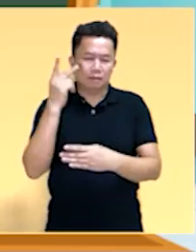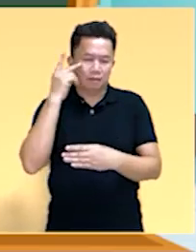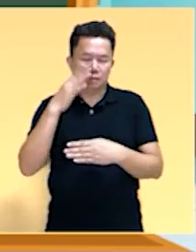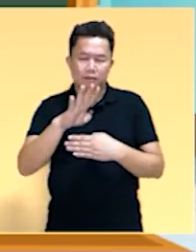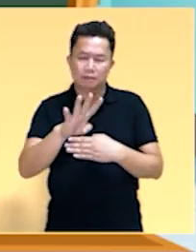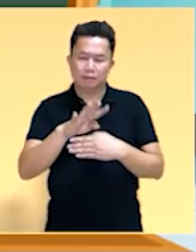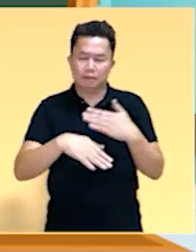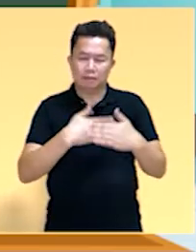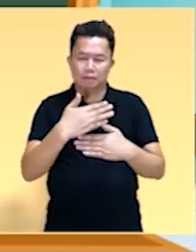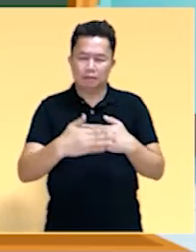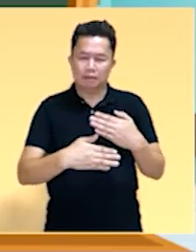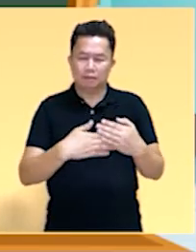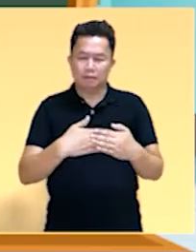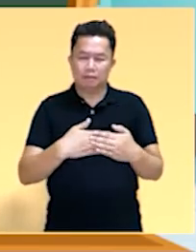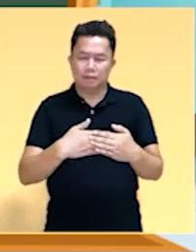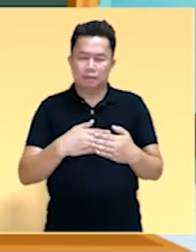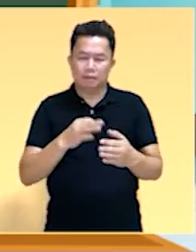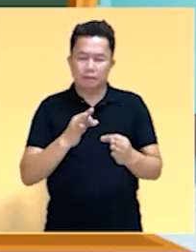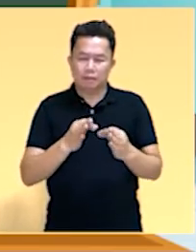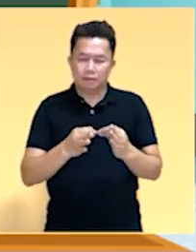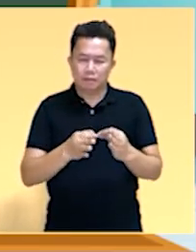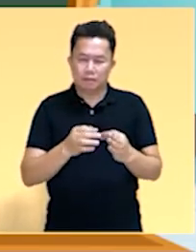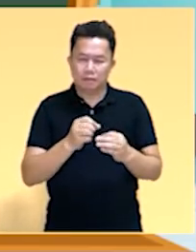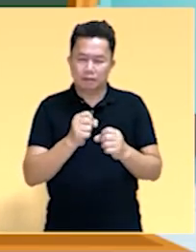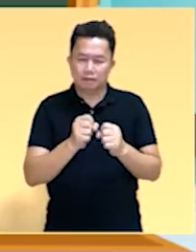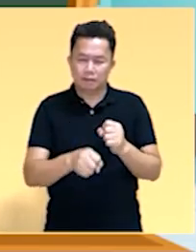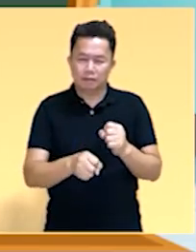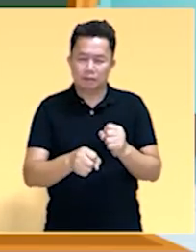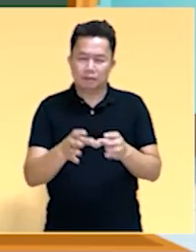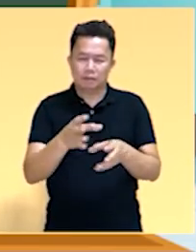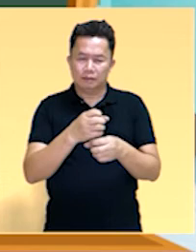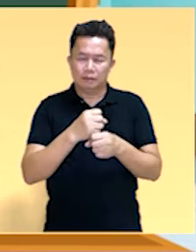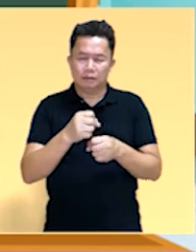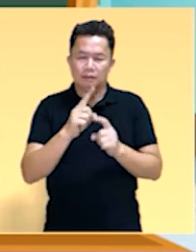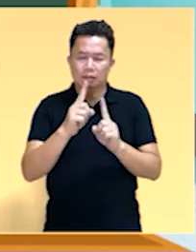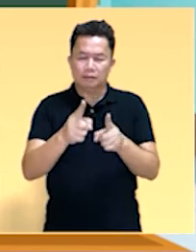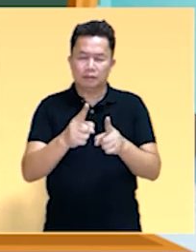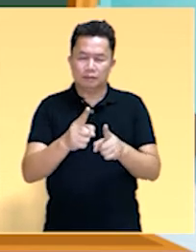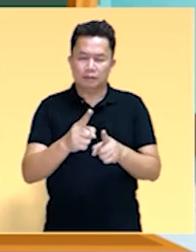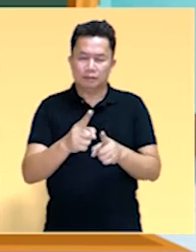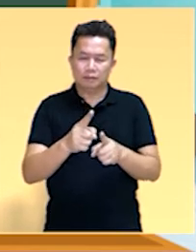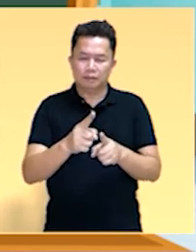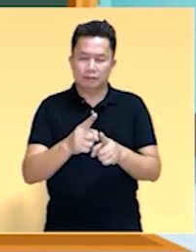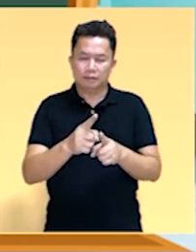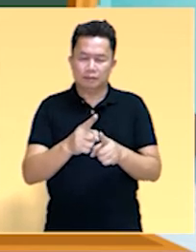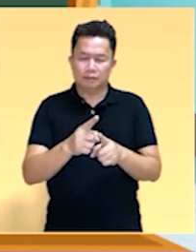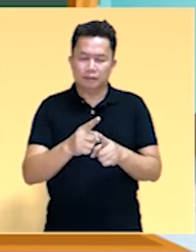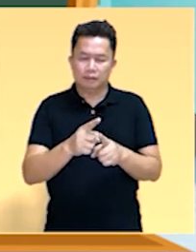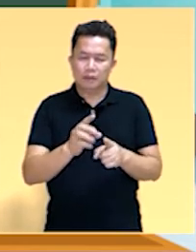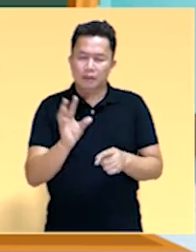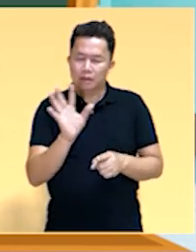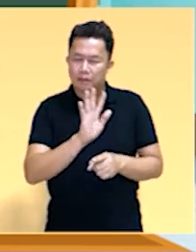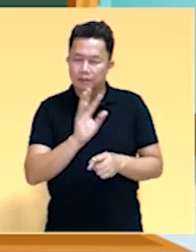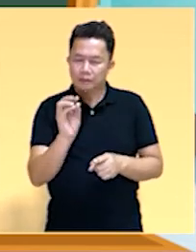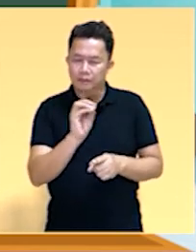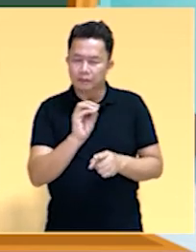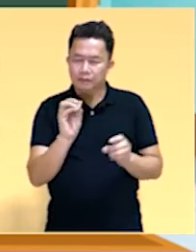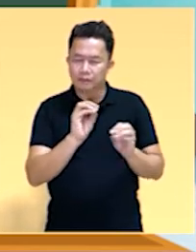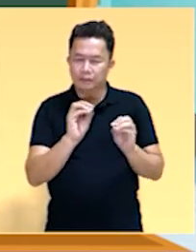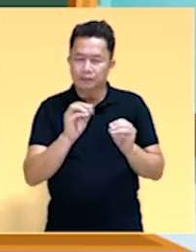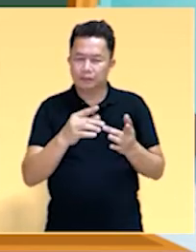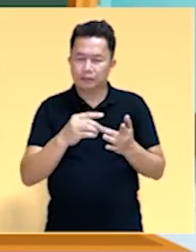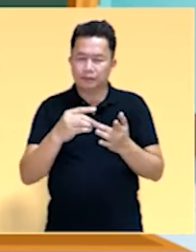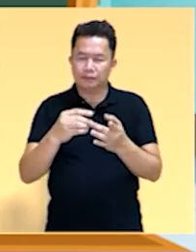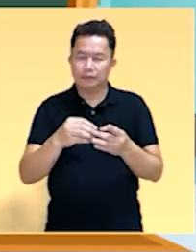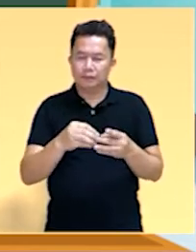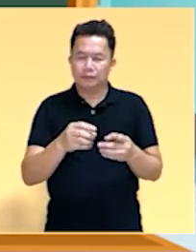4-step procedure upang makuha ang sagot. Ngunit, sa pagkakataong ito, wala nang gabay mula sa